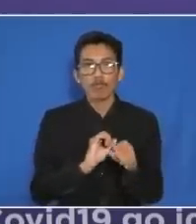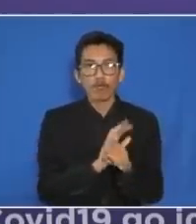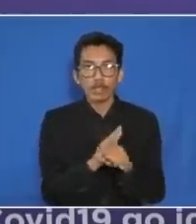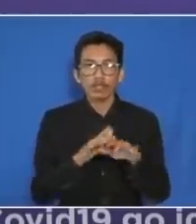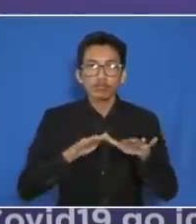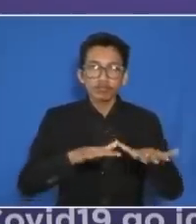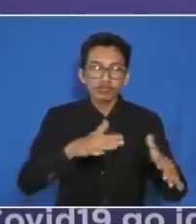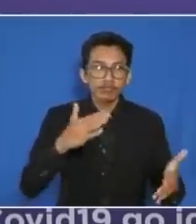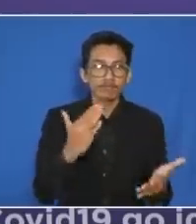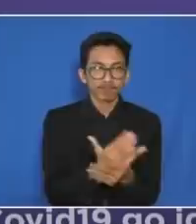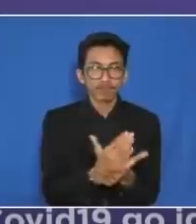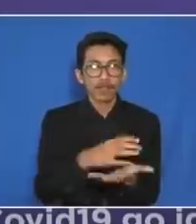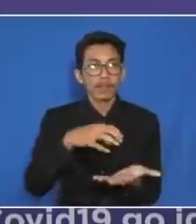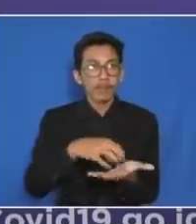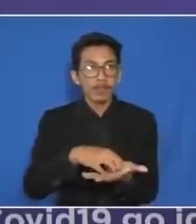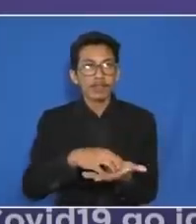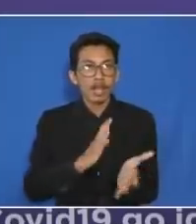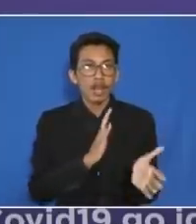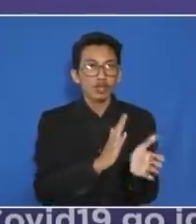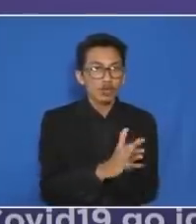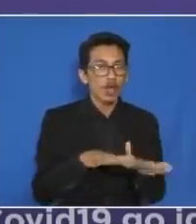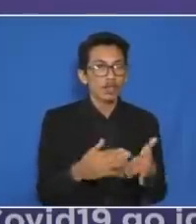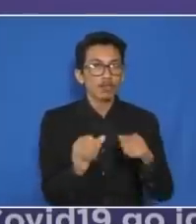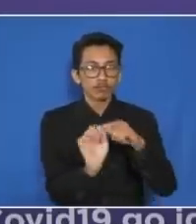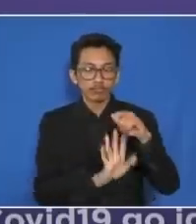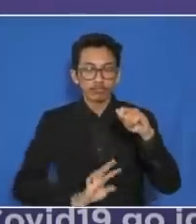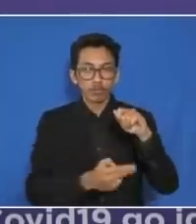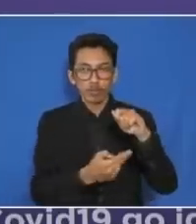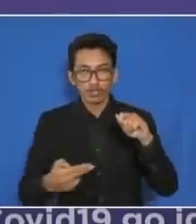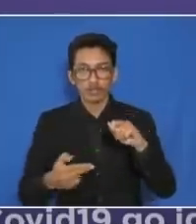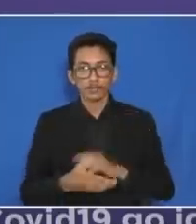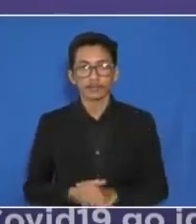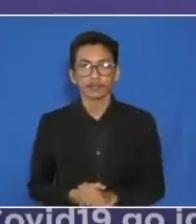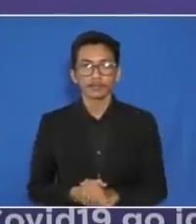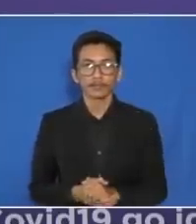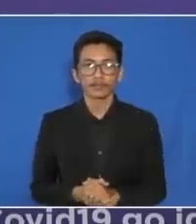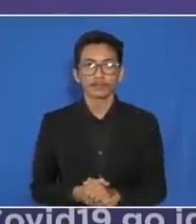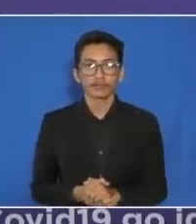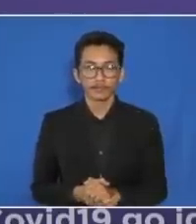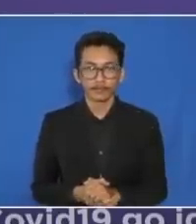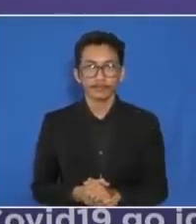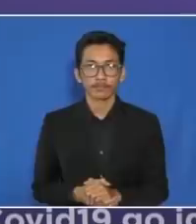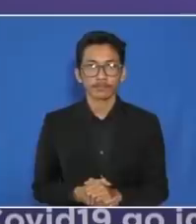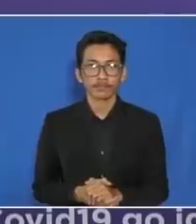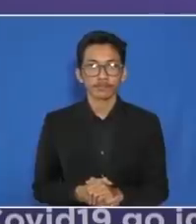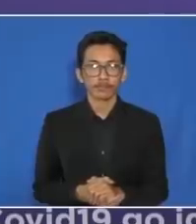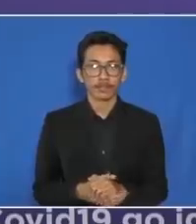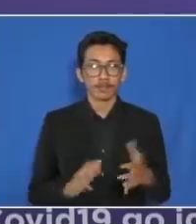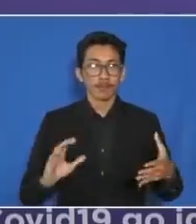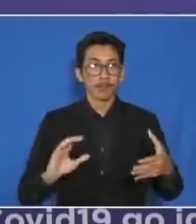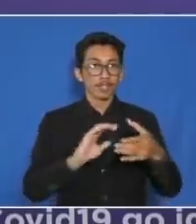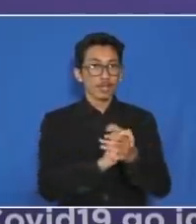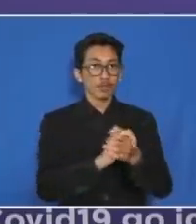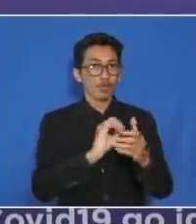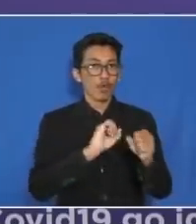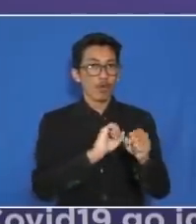19 di lapangan atau di seluruh Indonesia Hai manfaat dari sistem bersatu